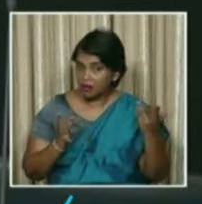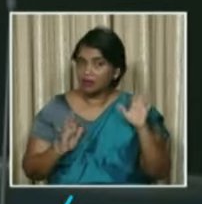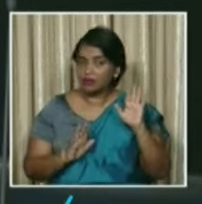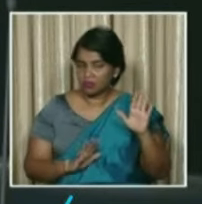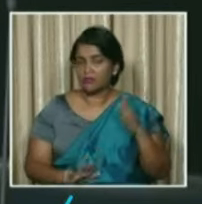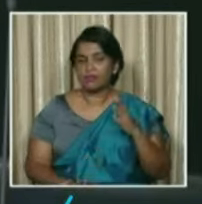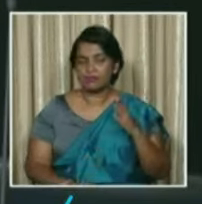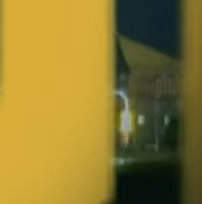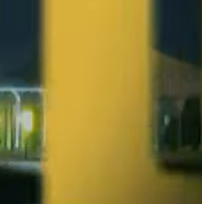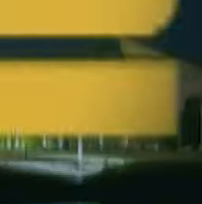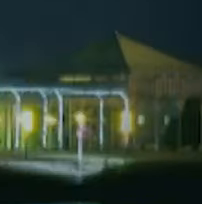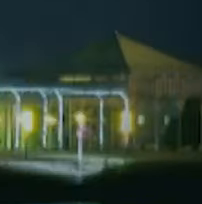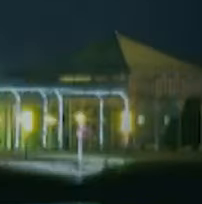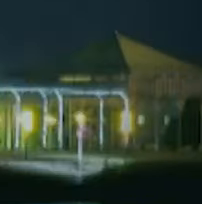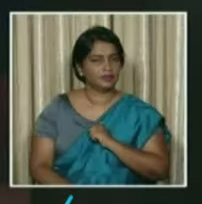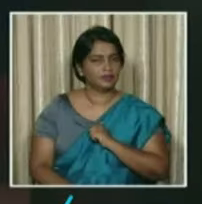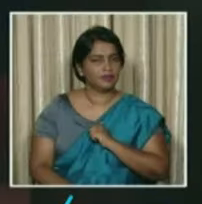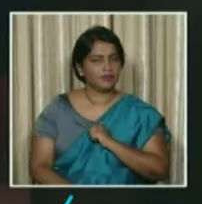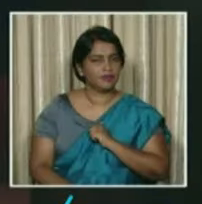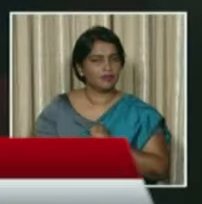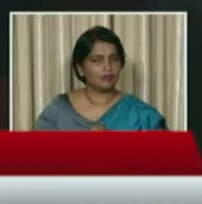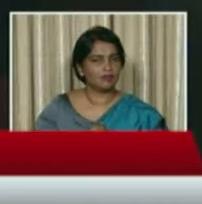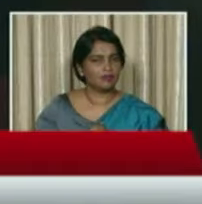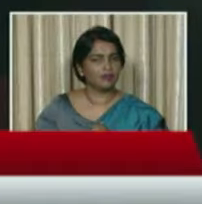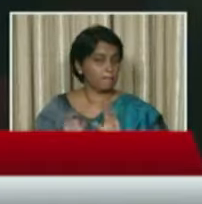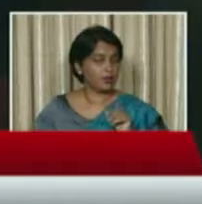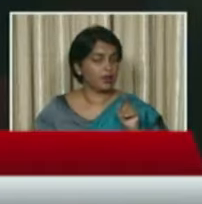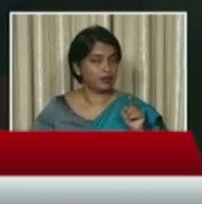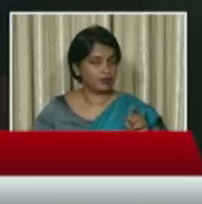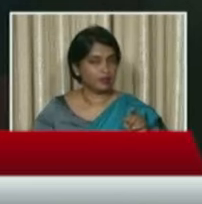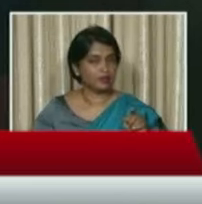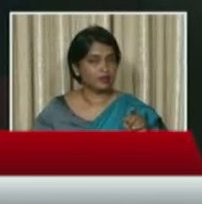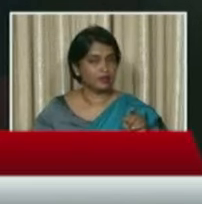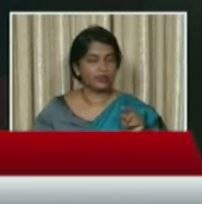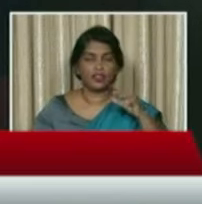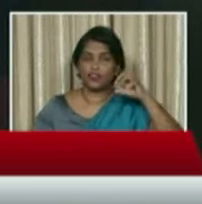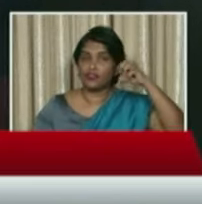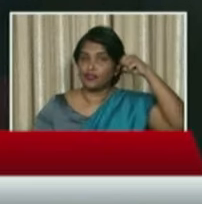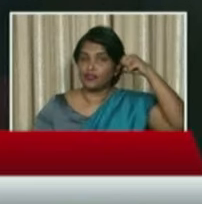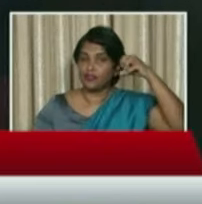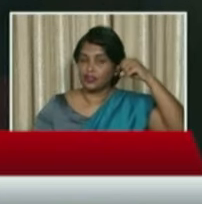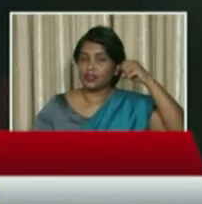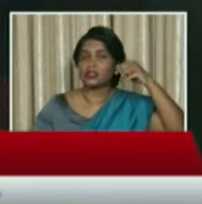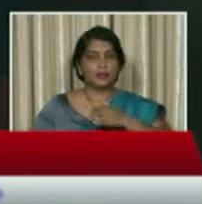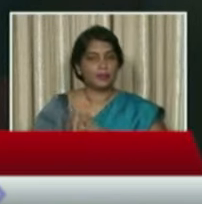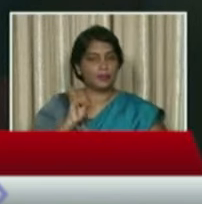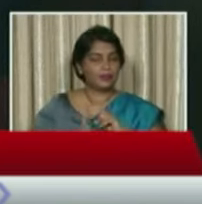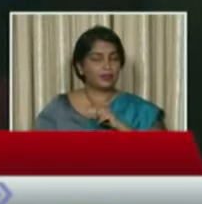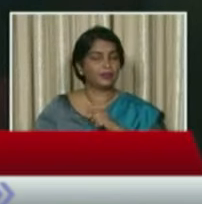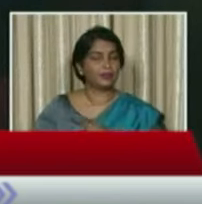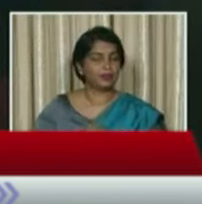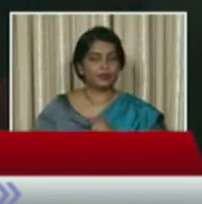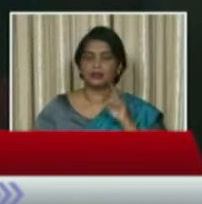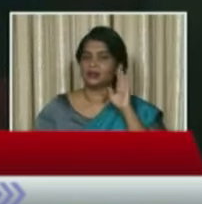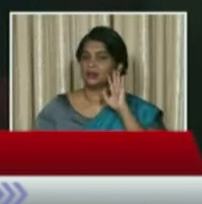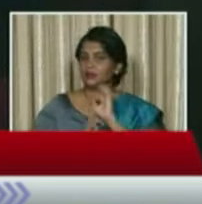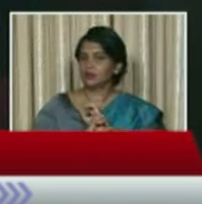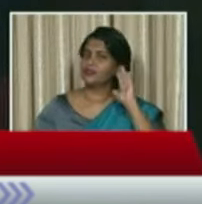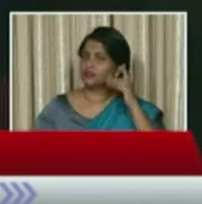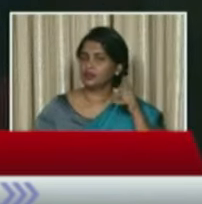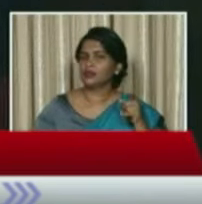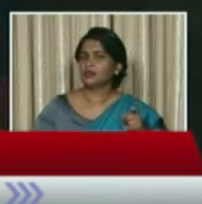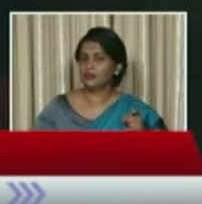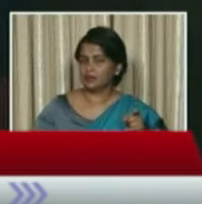නම් ඒක මම අහලා බලන්න. මාධ්‍යවලට විදුලි බල බලශක්ති අමාත්‍යංශයේ ප්‍රකාශකේ කියලා